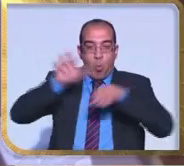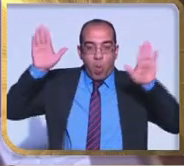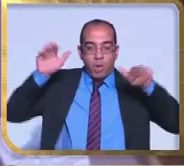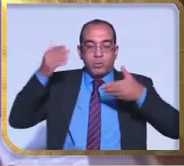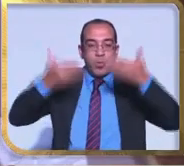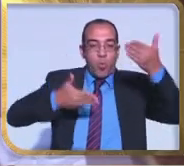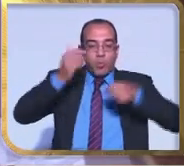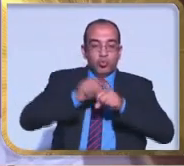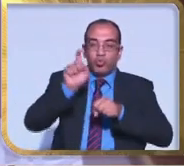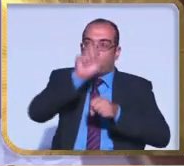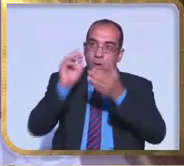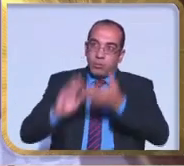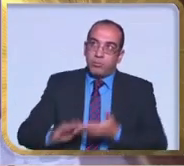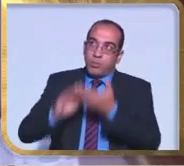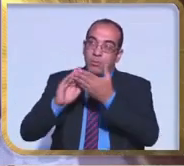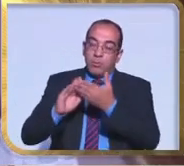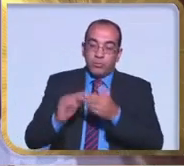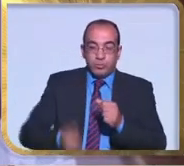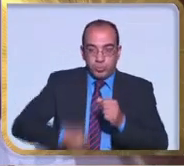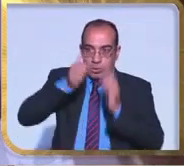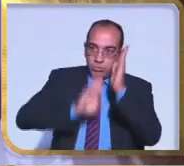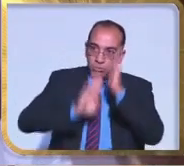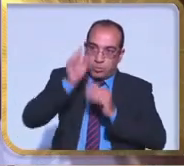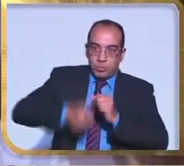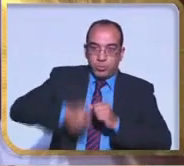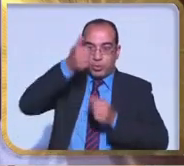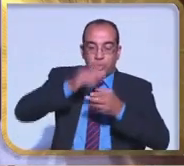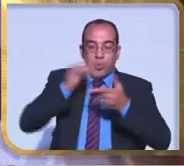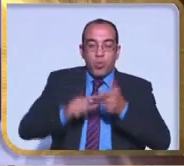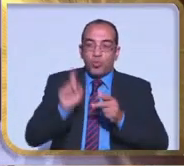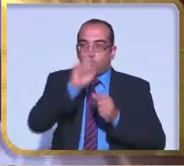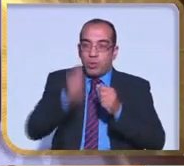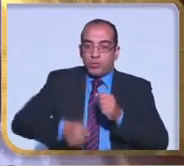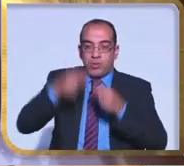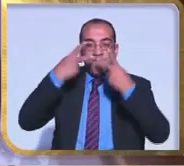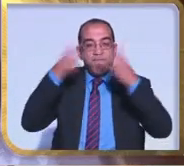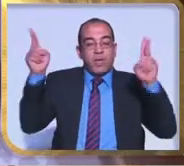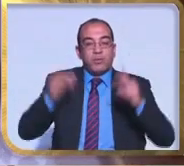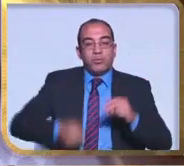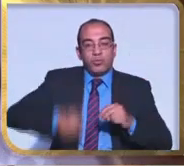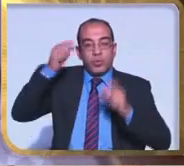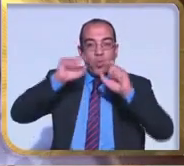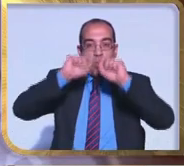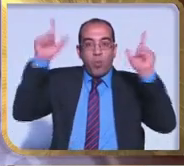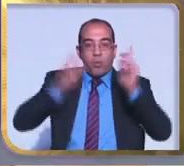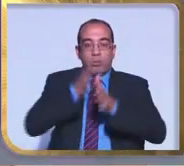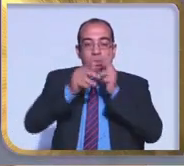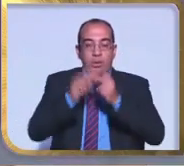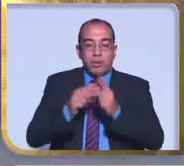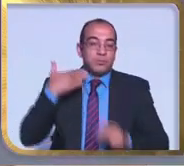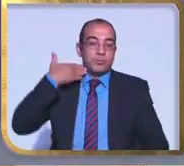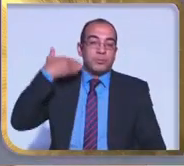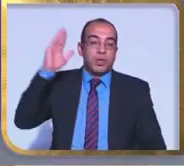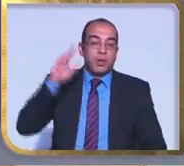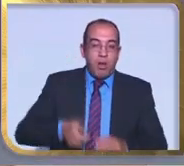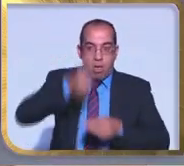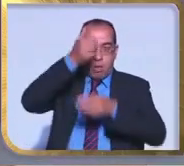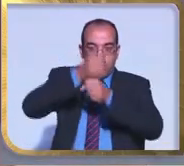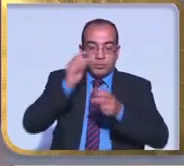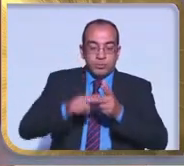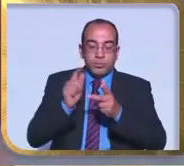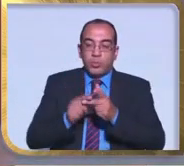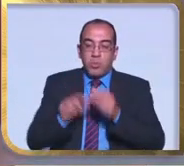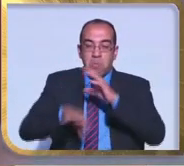أوحيته نسألك، نسألك نصرا عزيزا، نسألك فتحا مبينا، نسألك عزا عظيما، يا